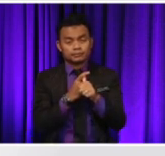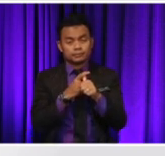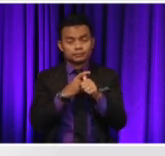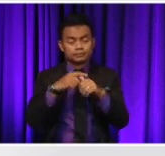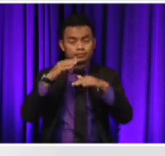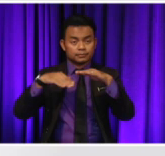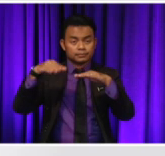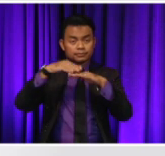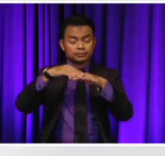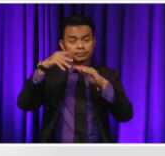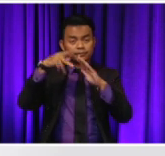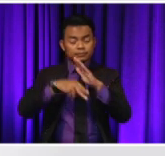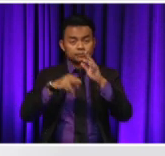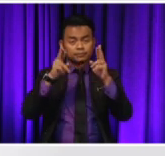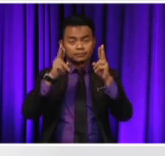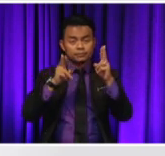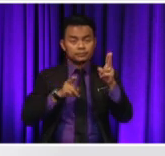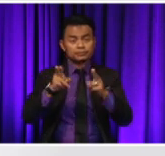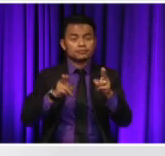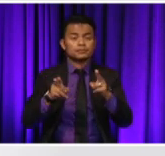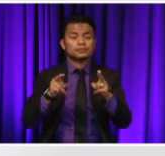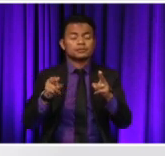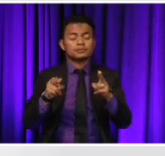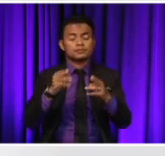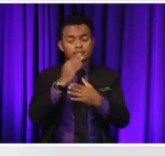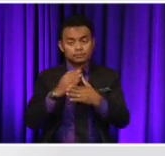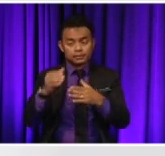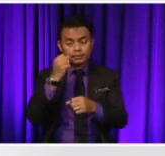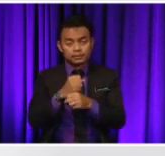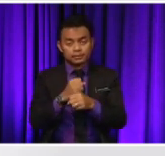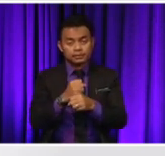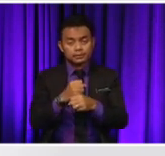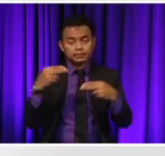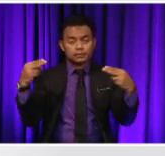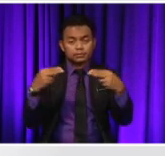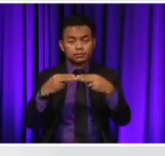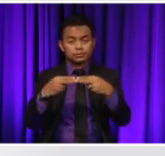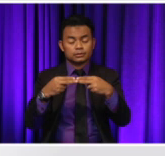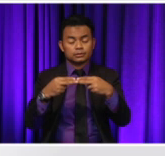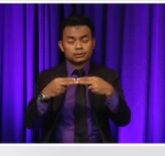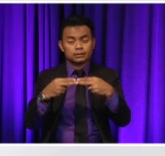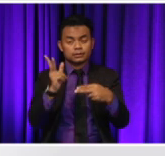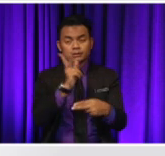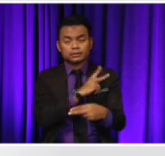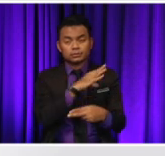yang kedua pembagian keji yang ketiga hubungan-hubungan antara pintu dengan